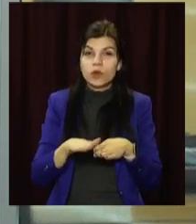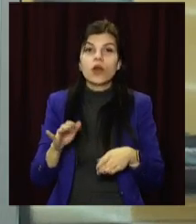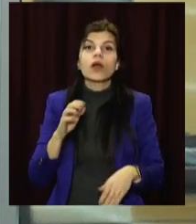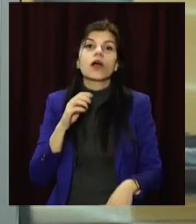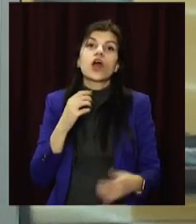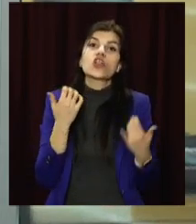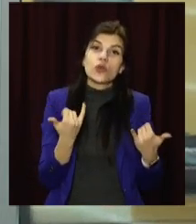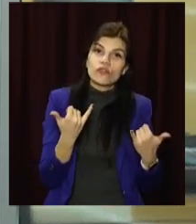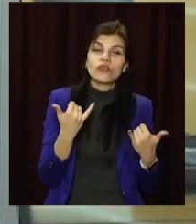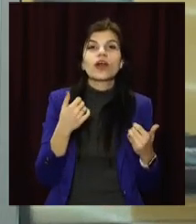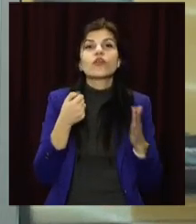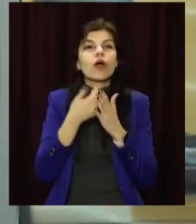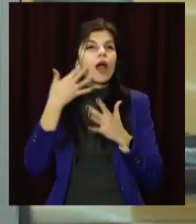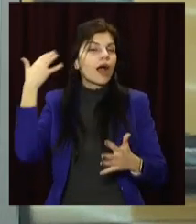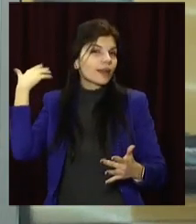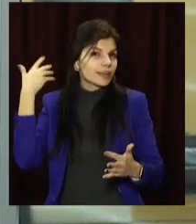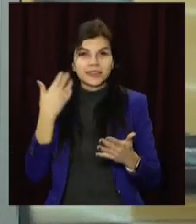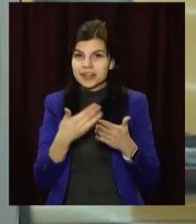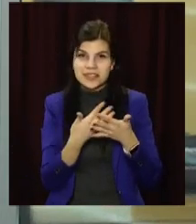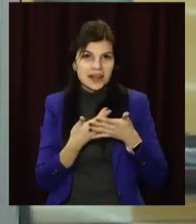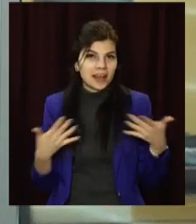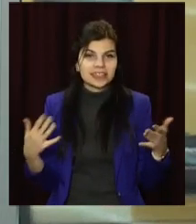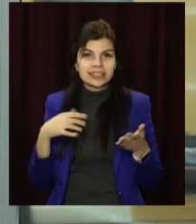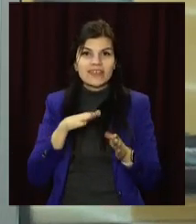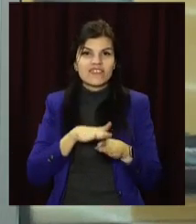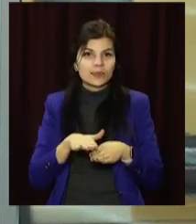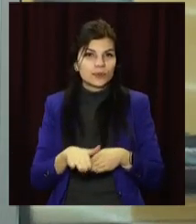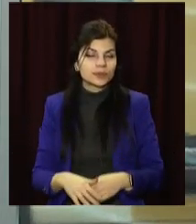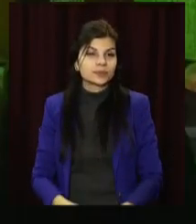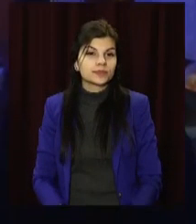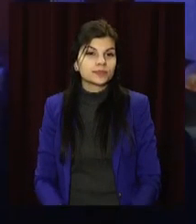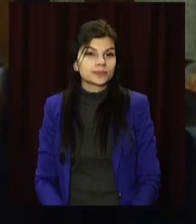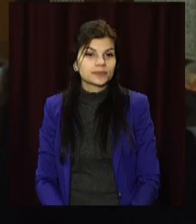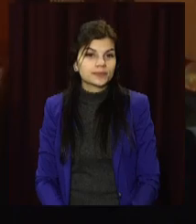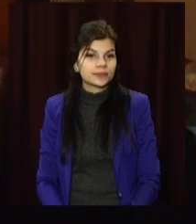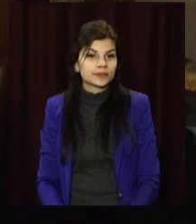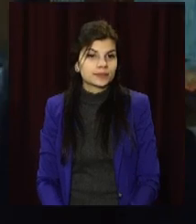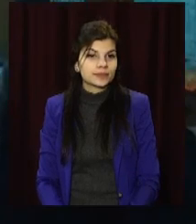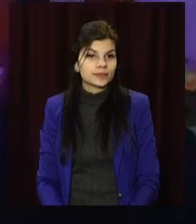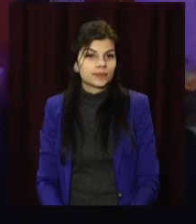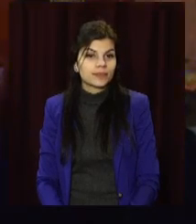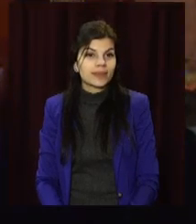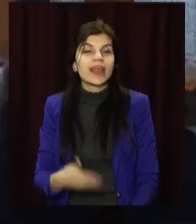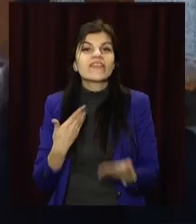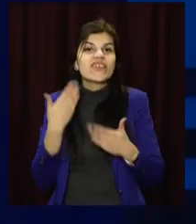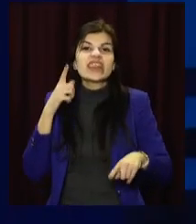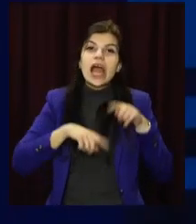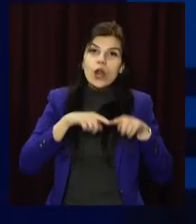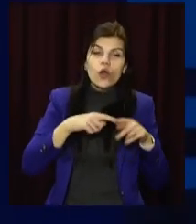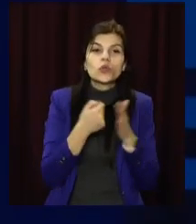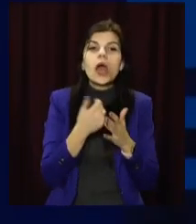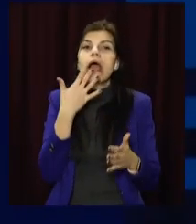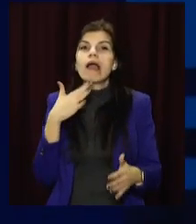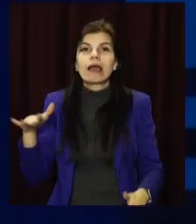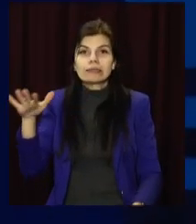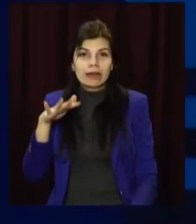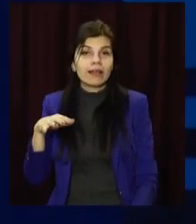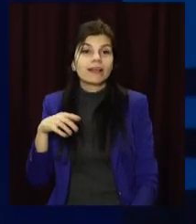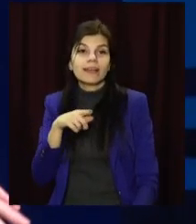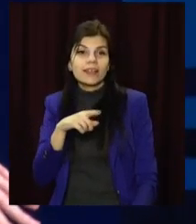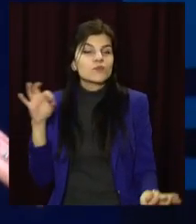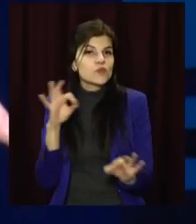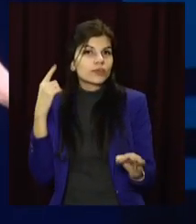хітів сучасної вітчизняної естради. Деталі в наступному сюжеті. Від народних до естрадних. Лунають один